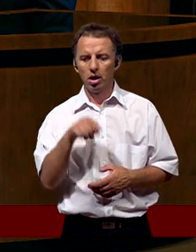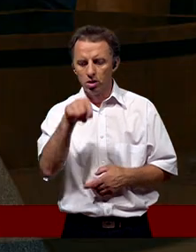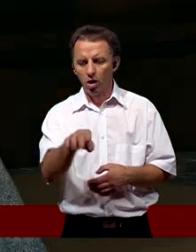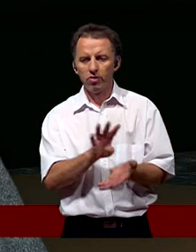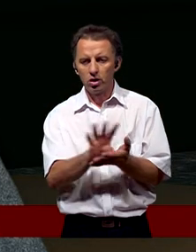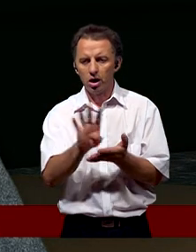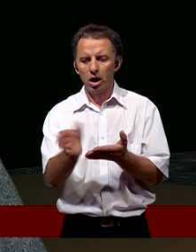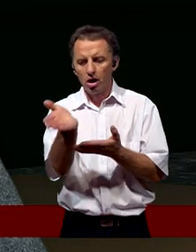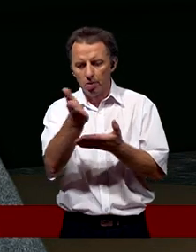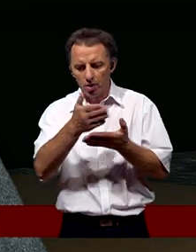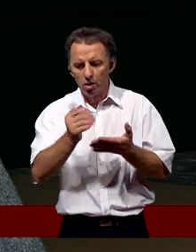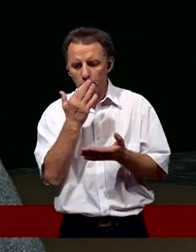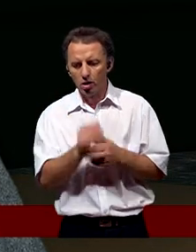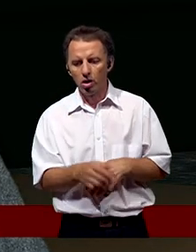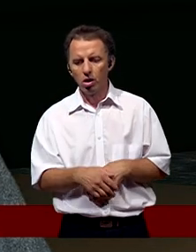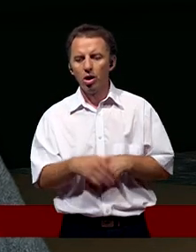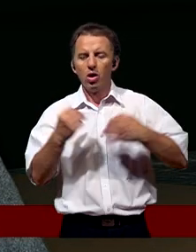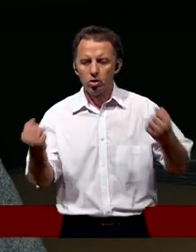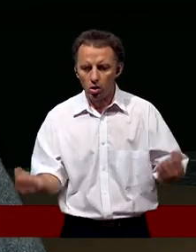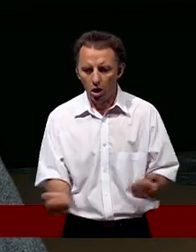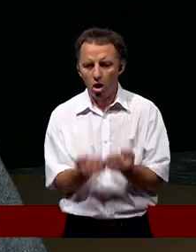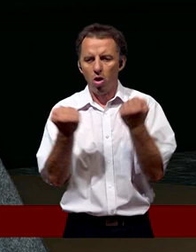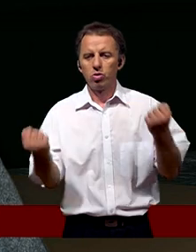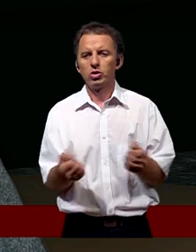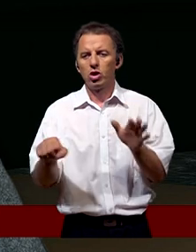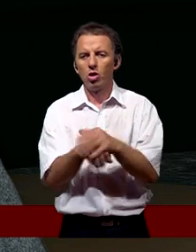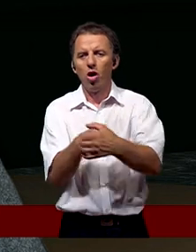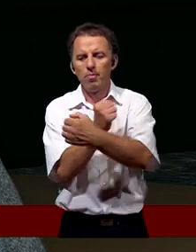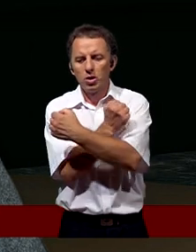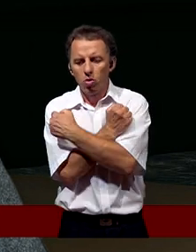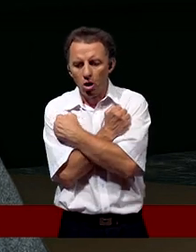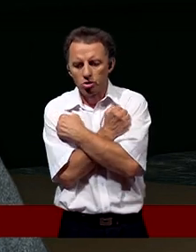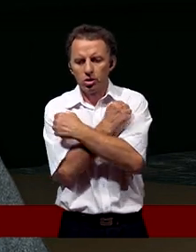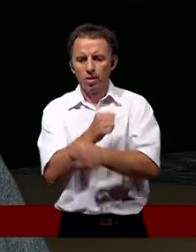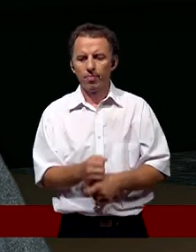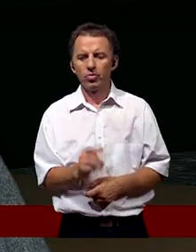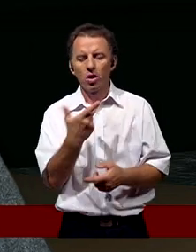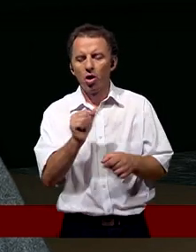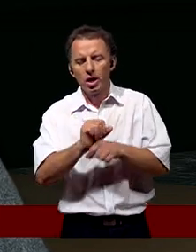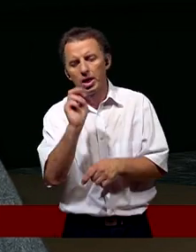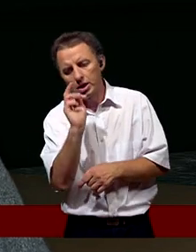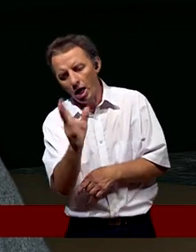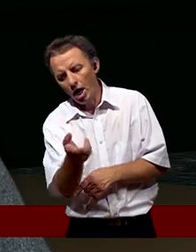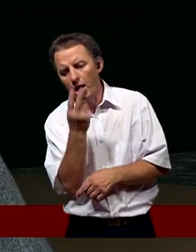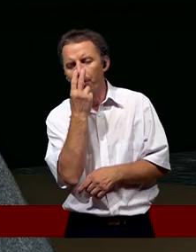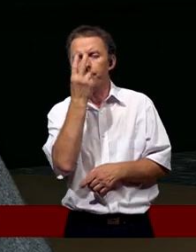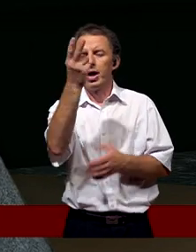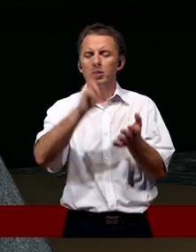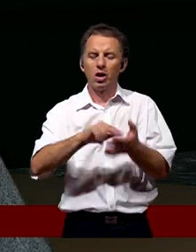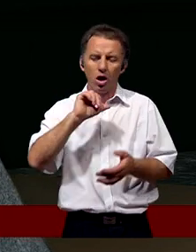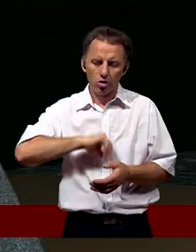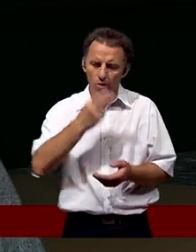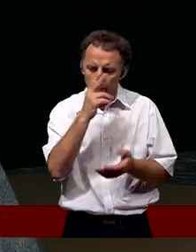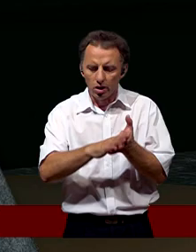to w 14 rozdziale mówi, dążcie do miłości. Czyli to nie jest tak, że patrząc na